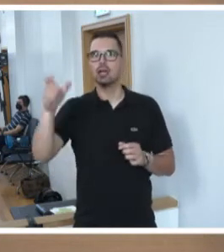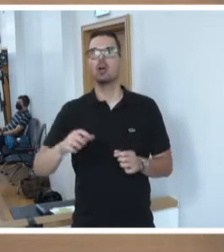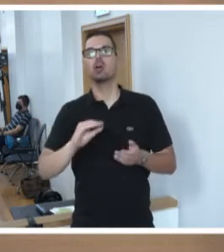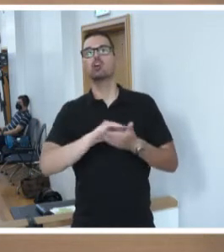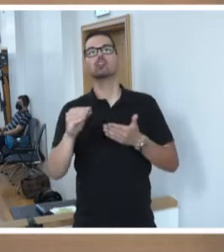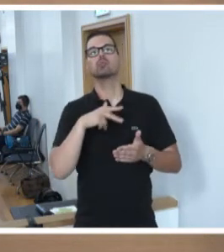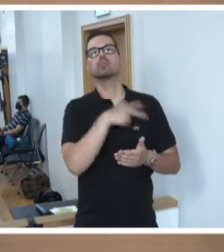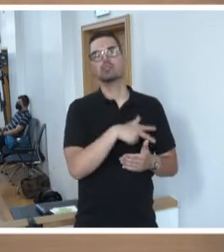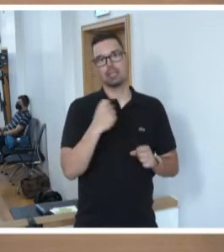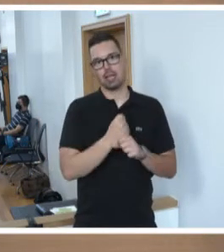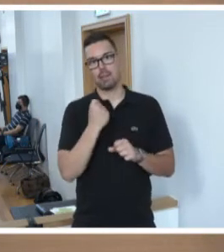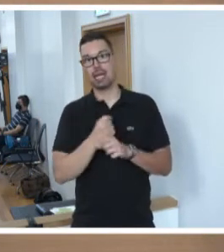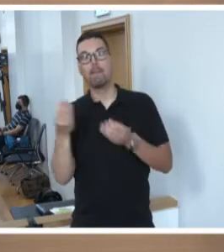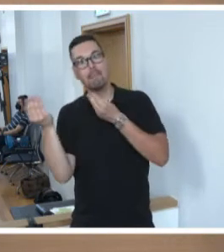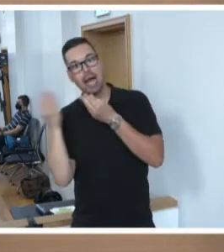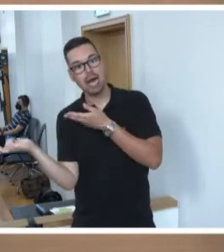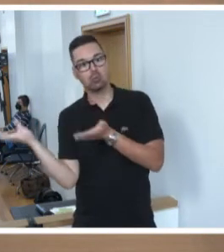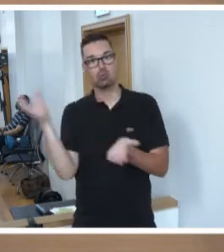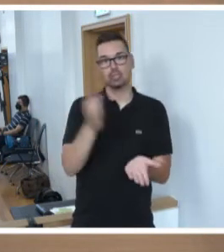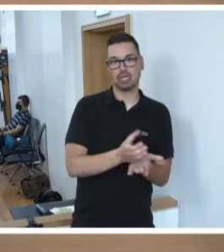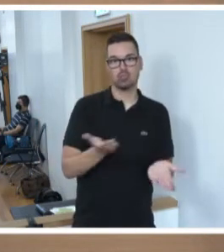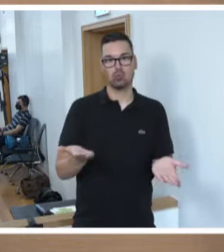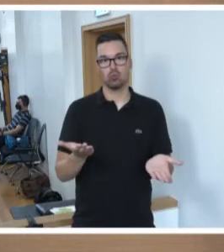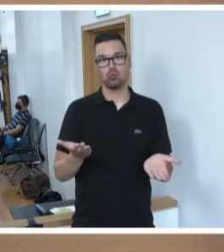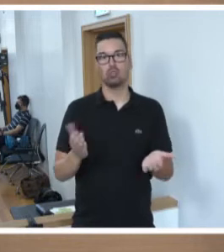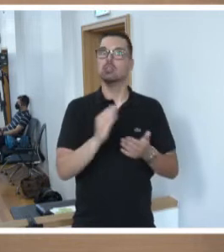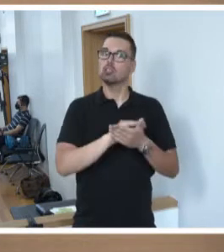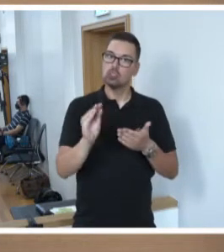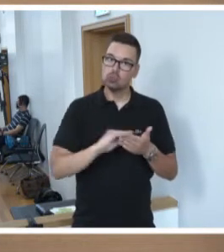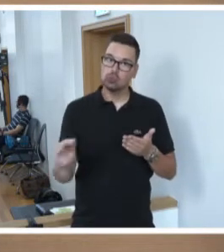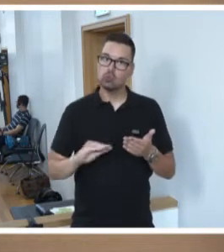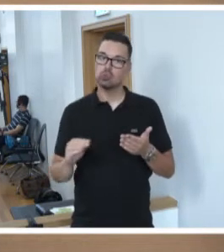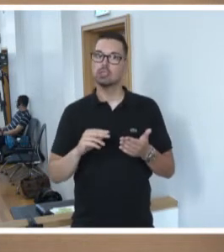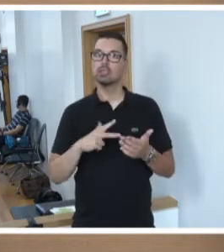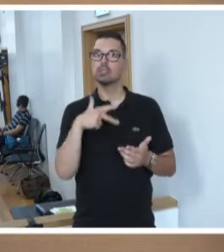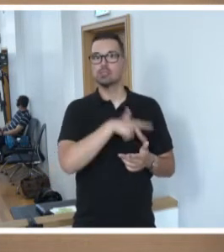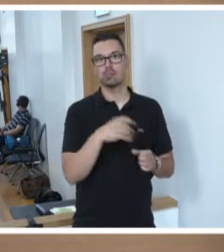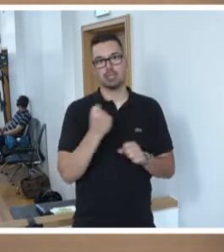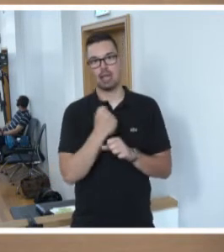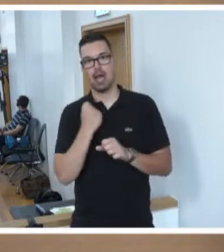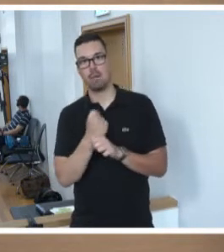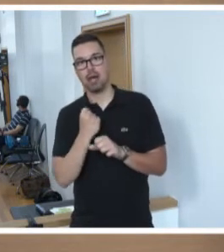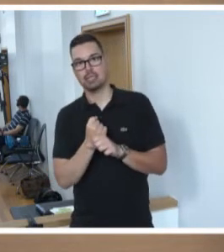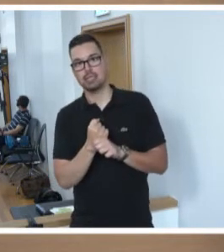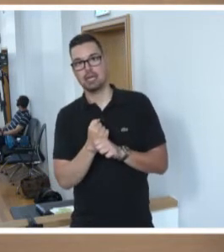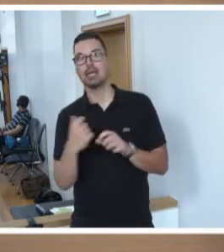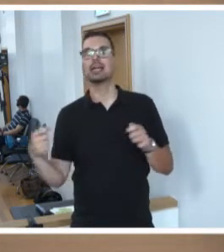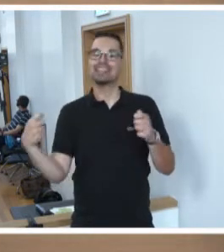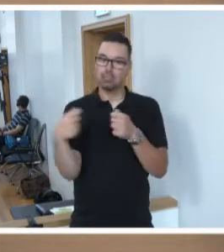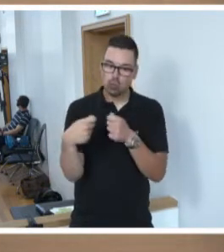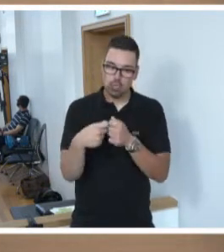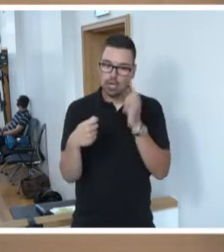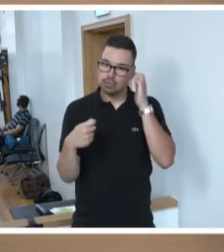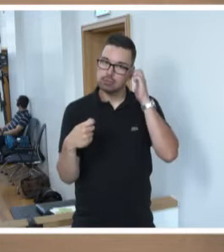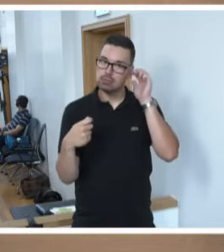Schulsozialarbeit beratend hinzugezogen werden. Da Schulsozialarbeiter und Schulsozialarbeiterinnen dann aber in der Regel auch im engen Kontakt und Austausch